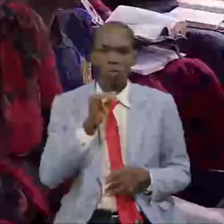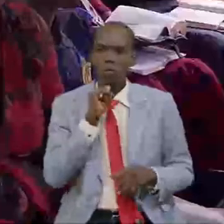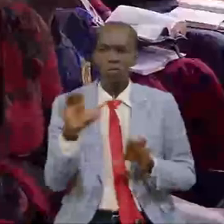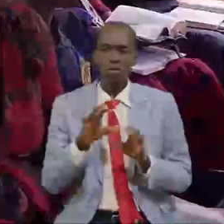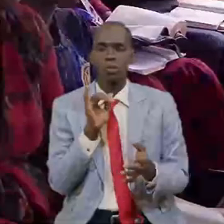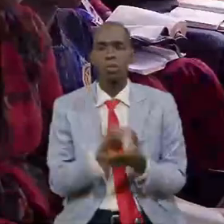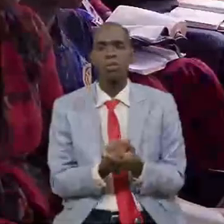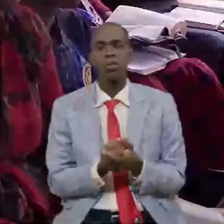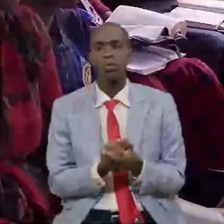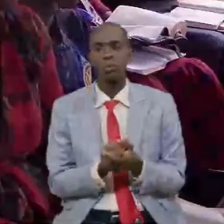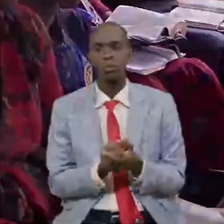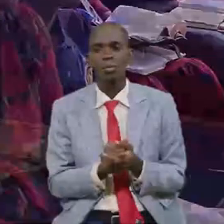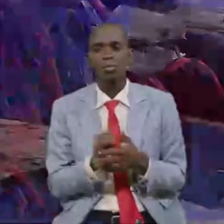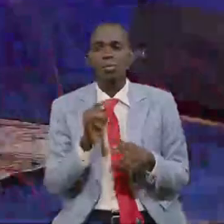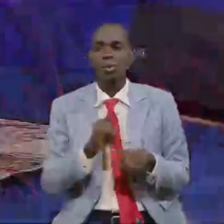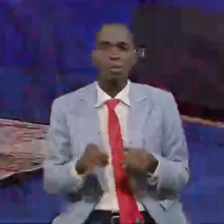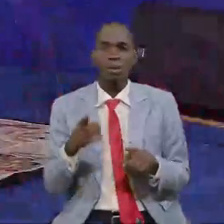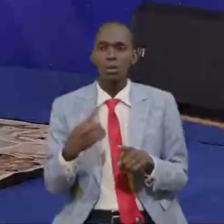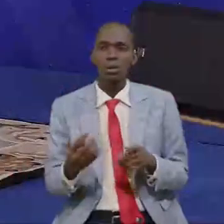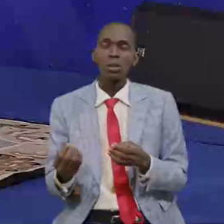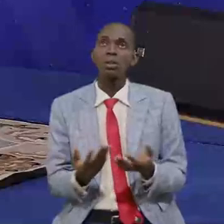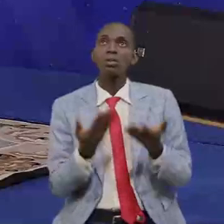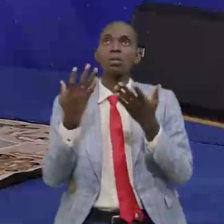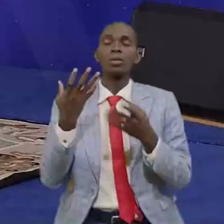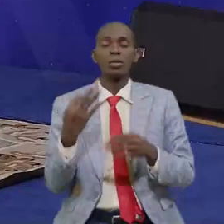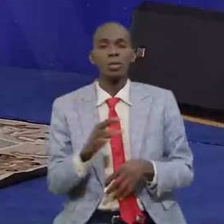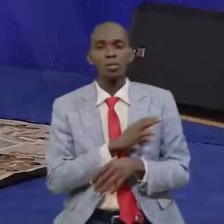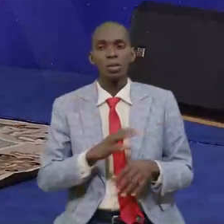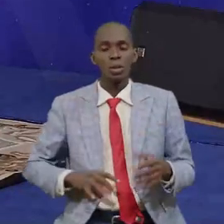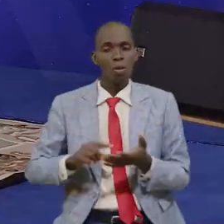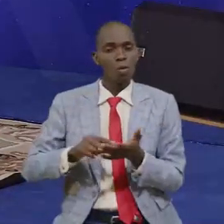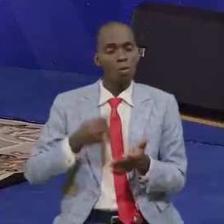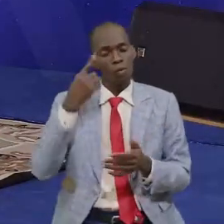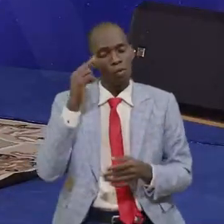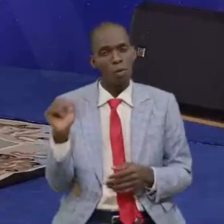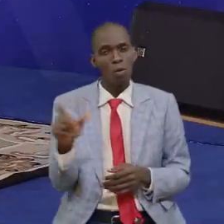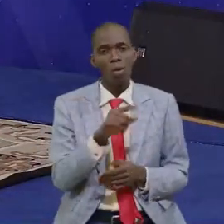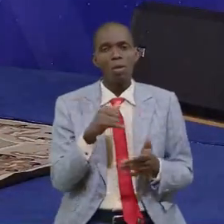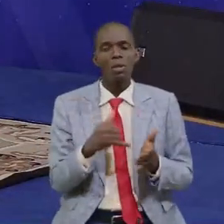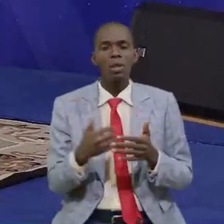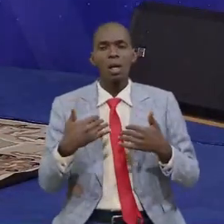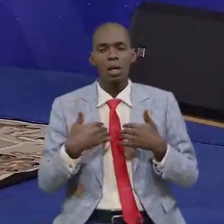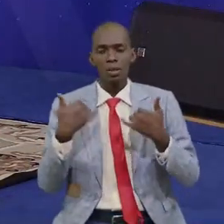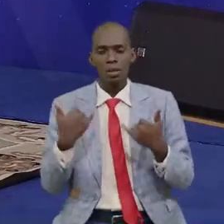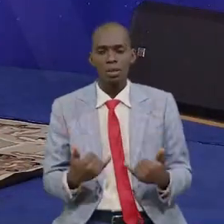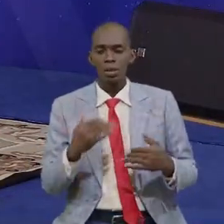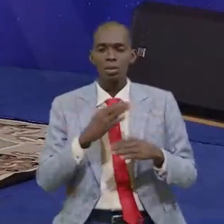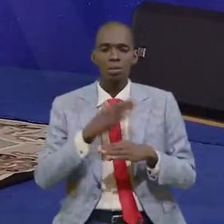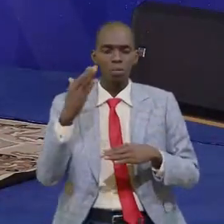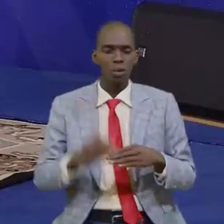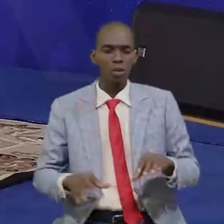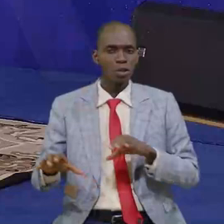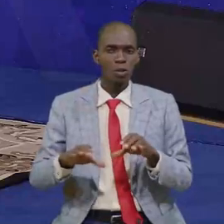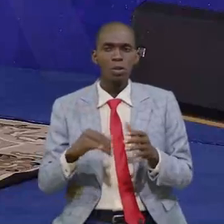pareille. Mais le sacrifice de Christ, une fois pour toutes, a été totalement accompli. Et c'est